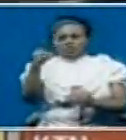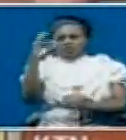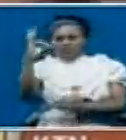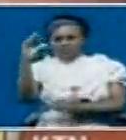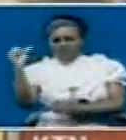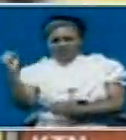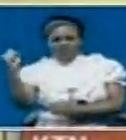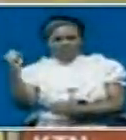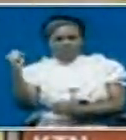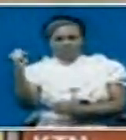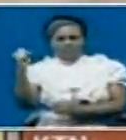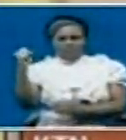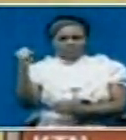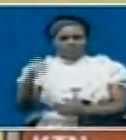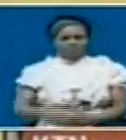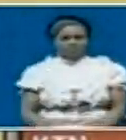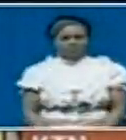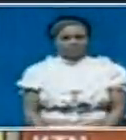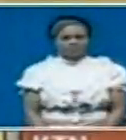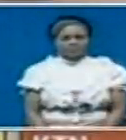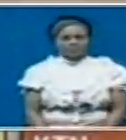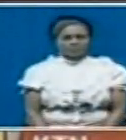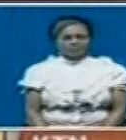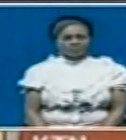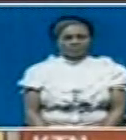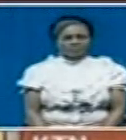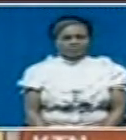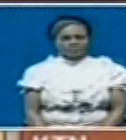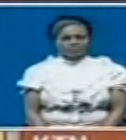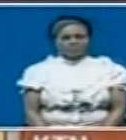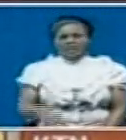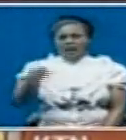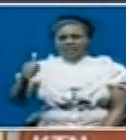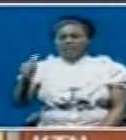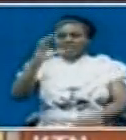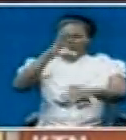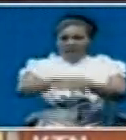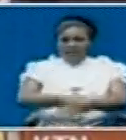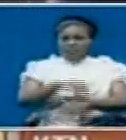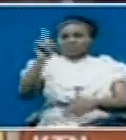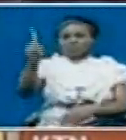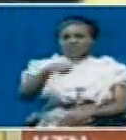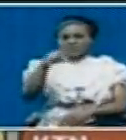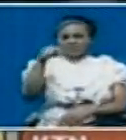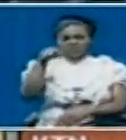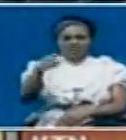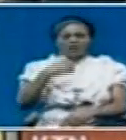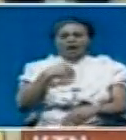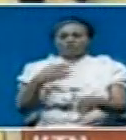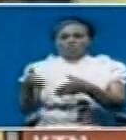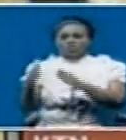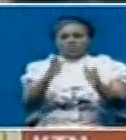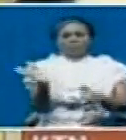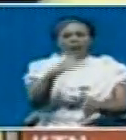0.35. Amepitisha kiwango. Usikwapo shikamana. Yako 0. Wale waliopatikana bila makosa walipata fursa kuelekea